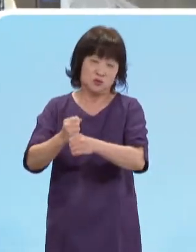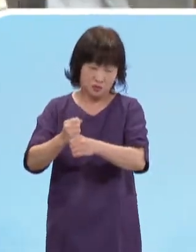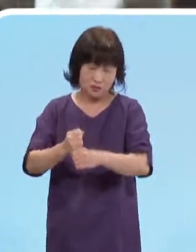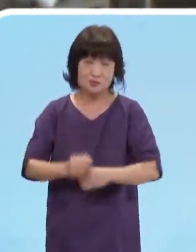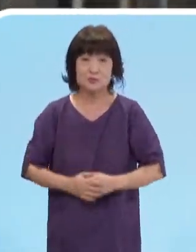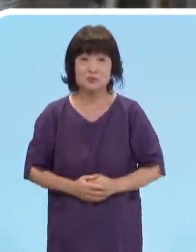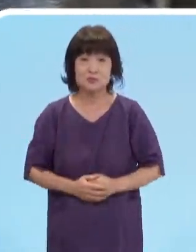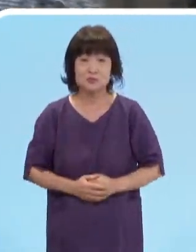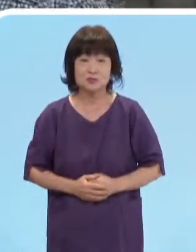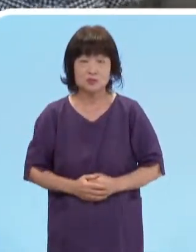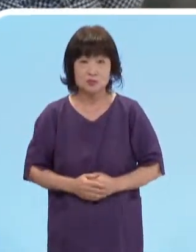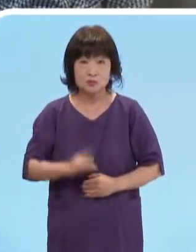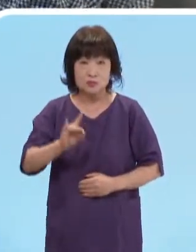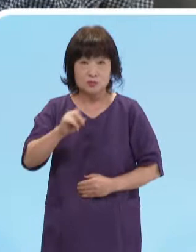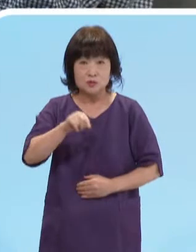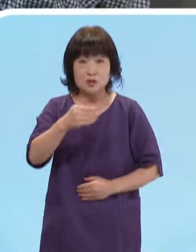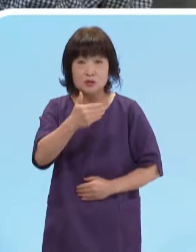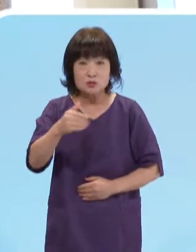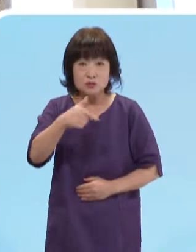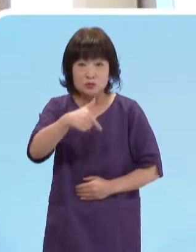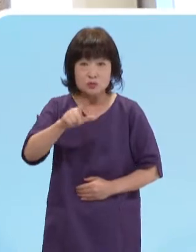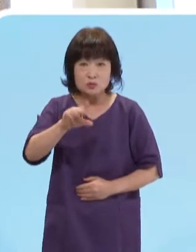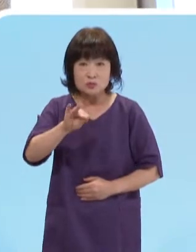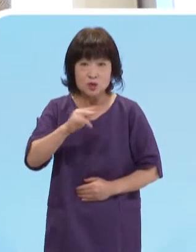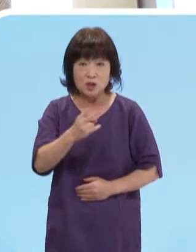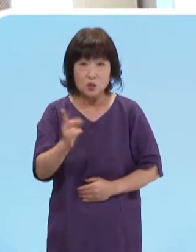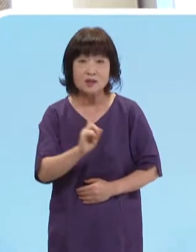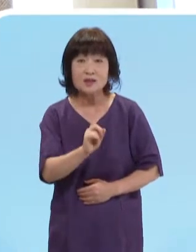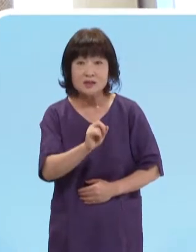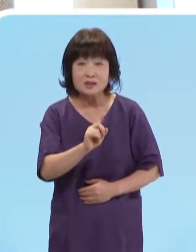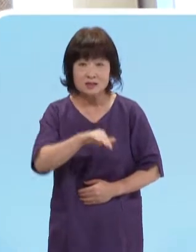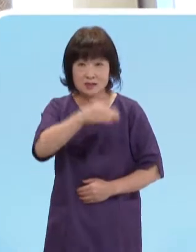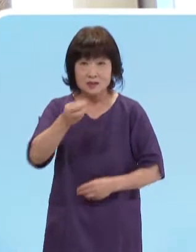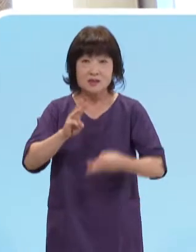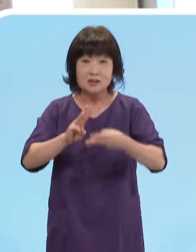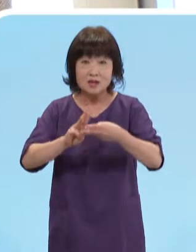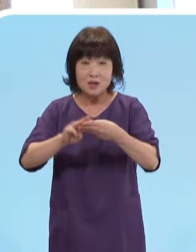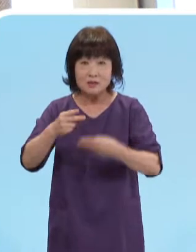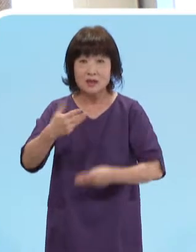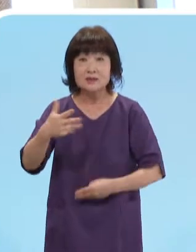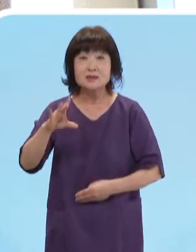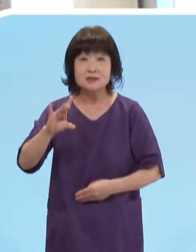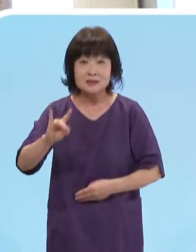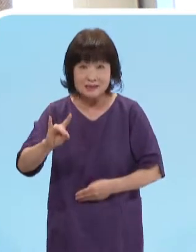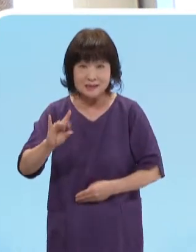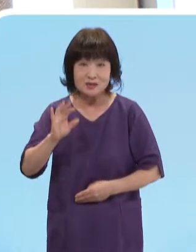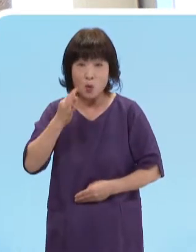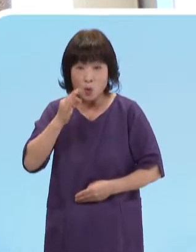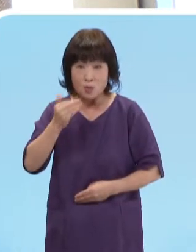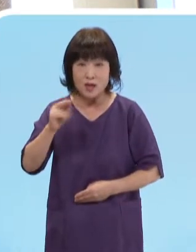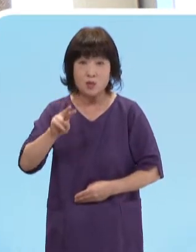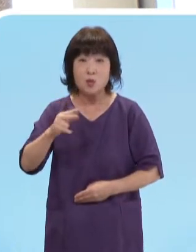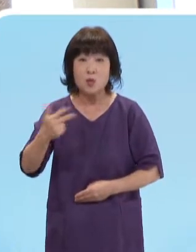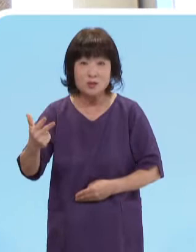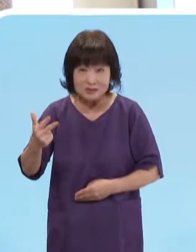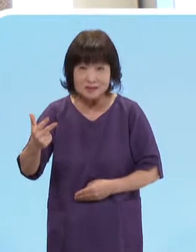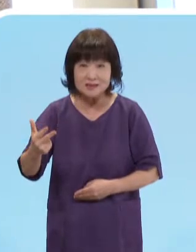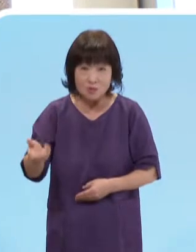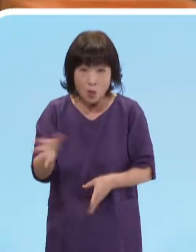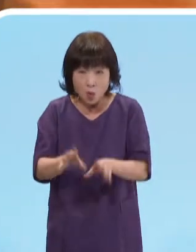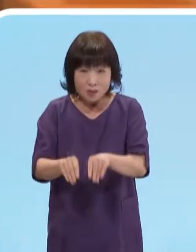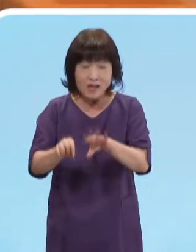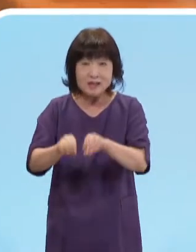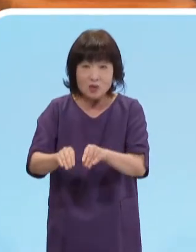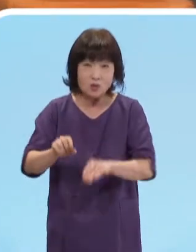。 キングブレッドとは、は い、山田錦の米麹を使った白味噌を練り込んだパンなんです